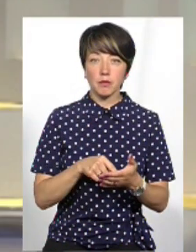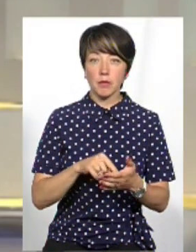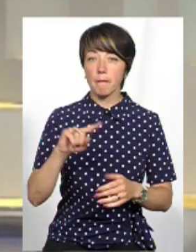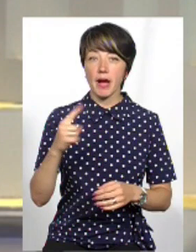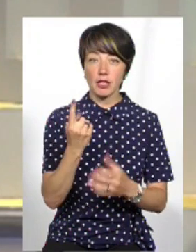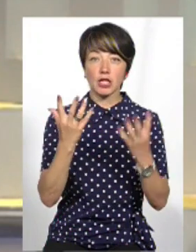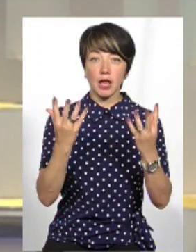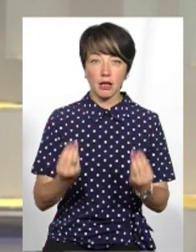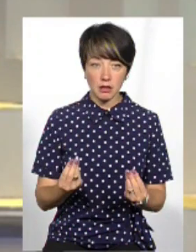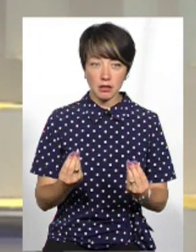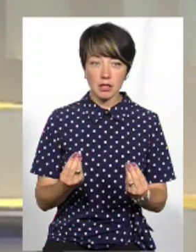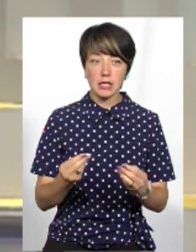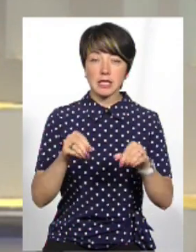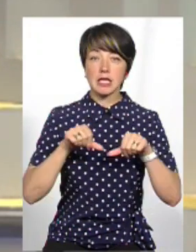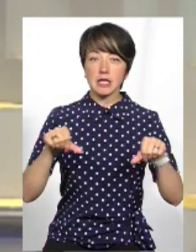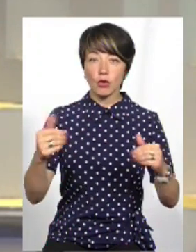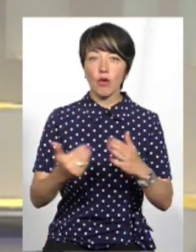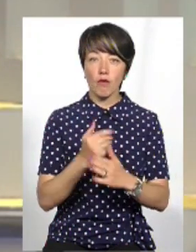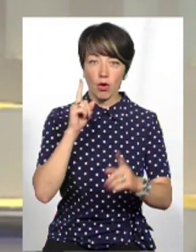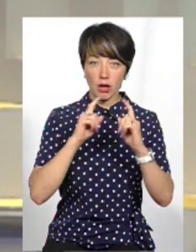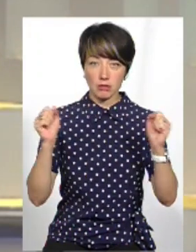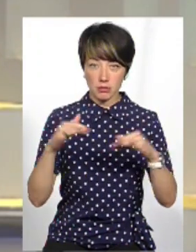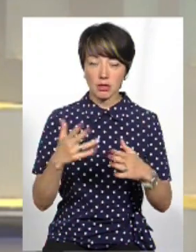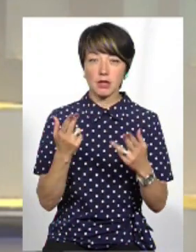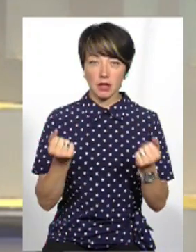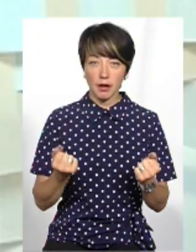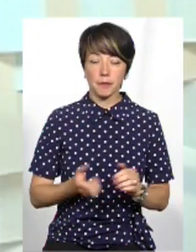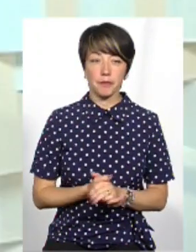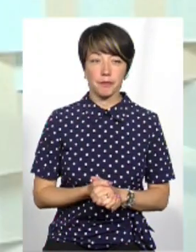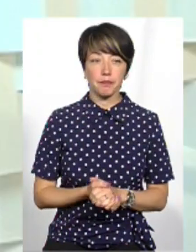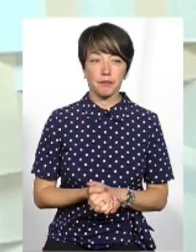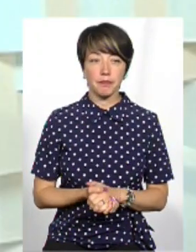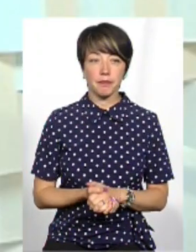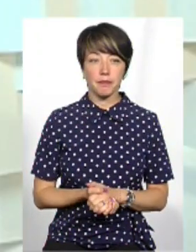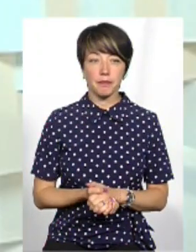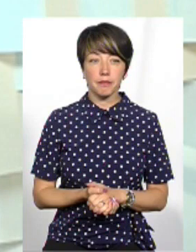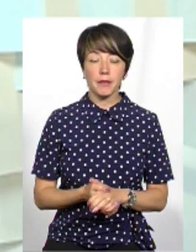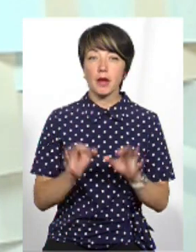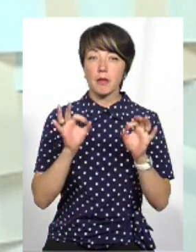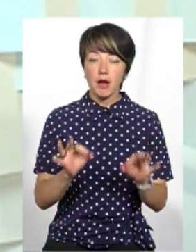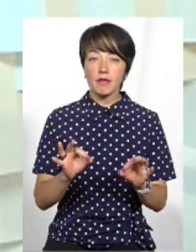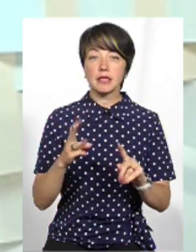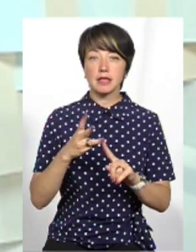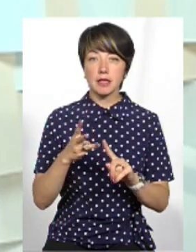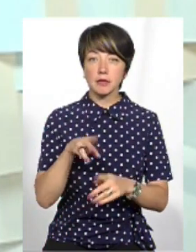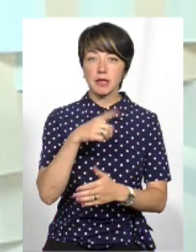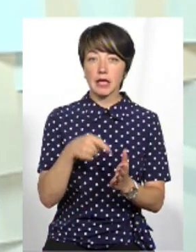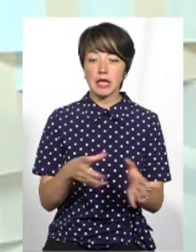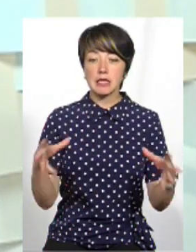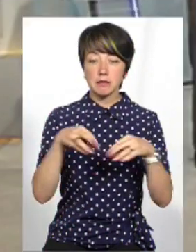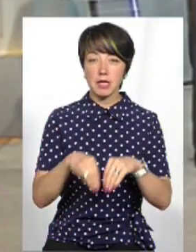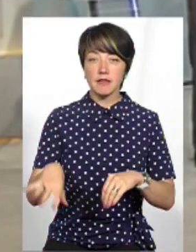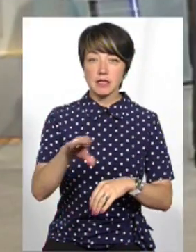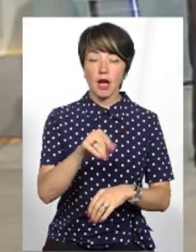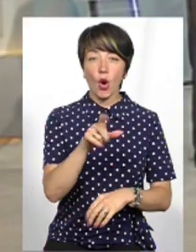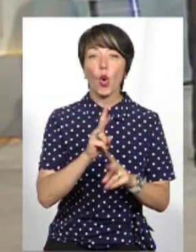В перший день засідання Ради нового скликання. Так, з моменту відкриття першого засідання. Правильно. І питання спільне для